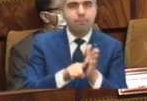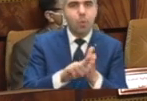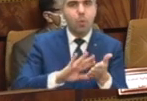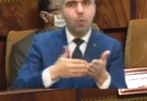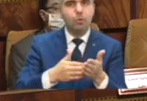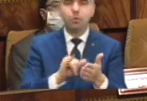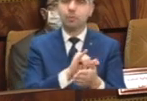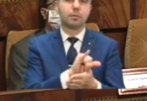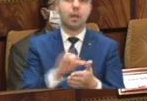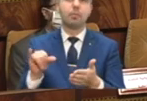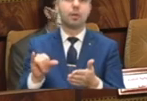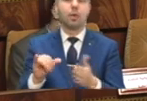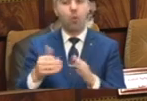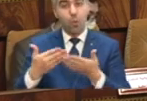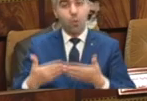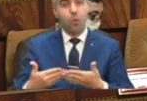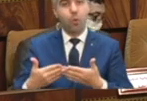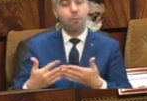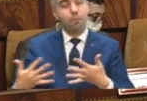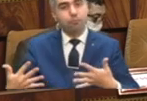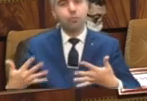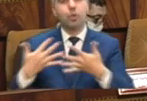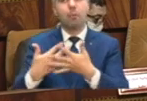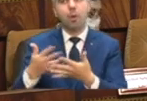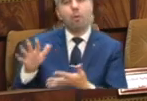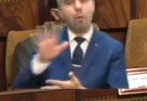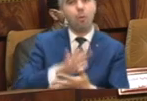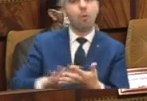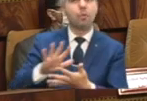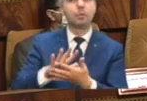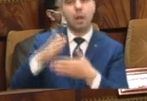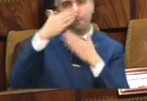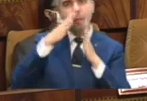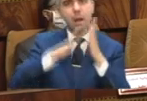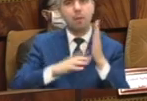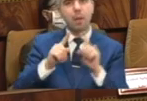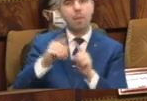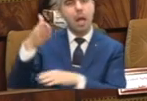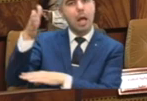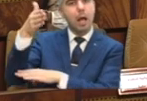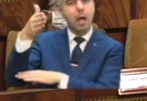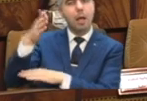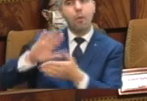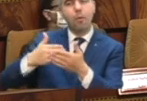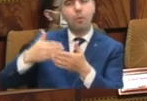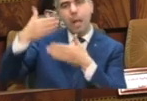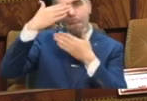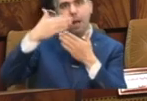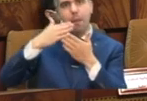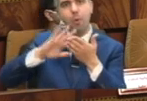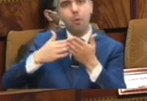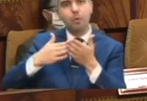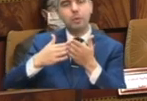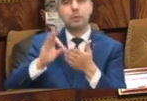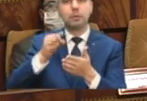اجماع وطني، اجماع وطني، وهذه الرايه عاليا ديال المغرب وكنعتزوا